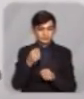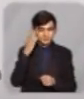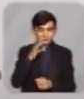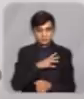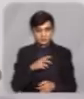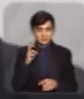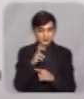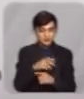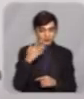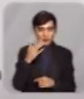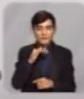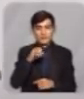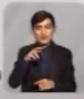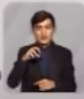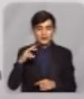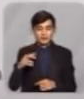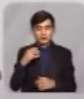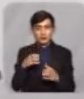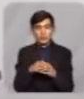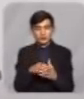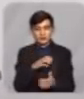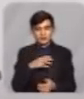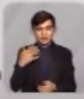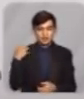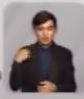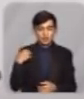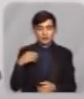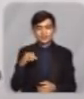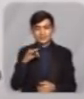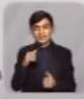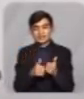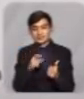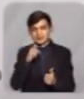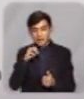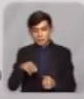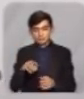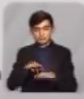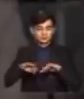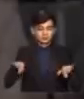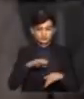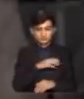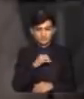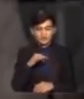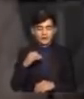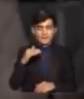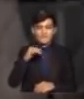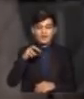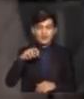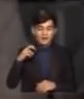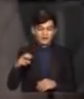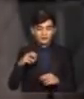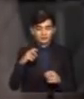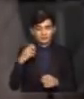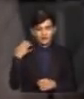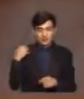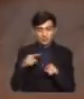кірдім. Сол кезде мені филиал команда бастығымыз арсын, зам екеуі бізді ажыратып алды. Филиал басшысы заңсыз жазалауды күшейтті